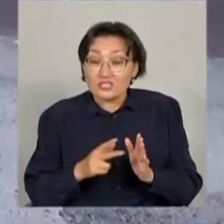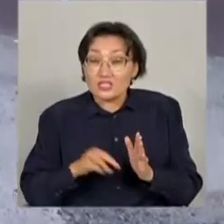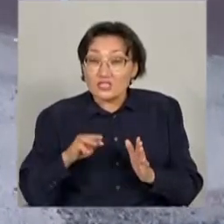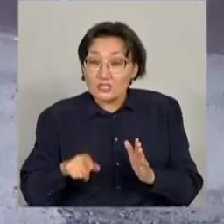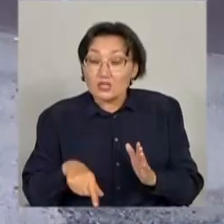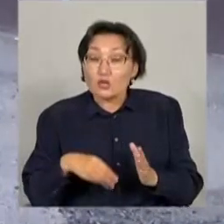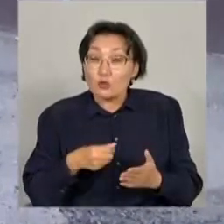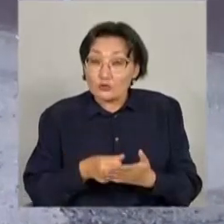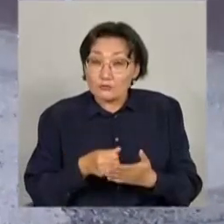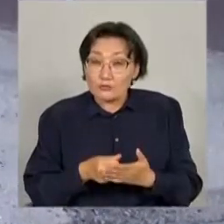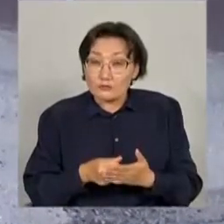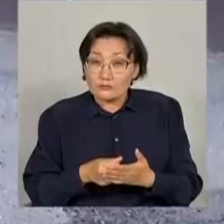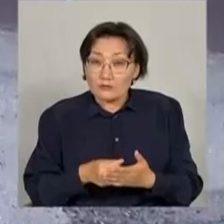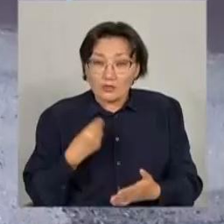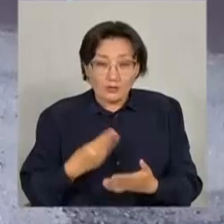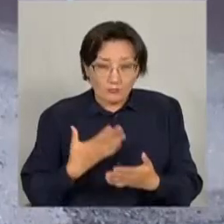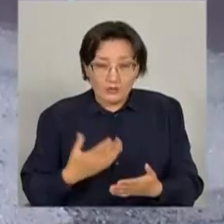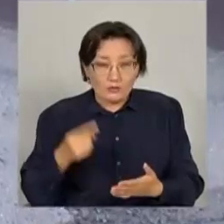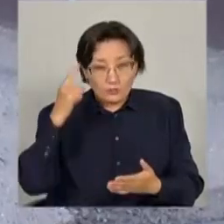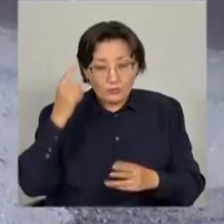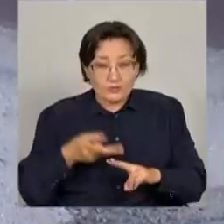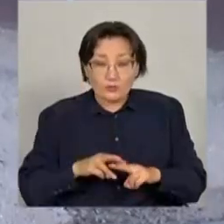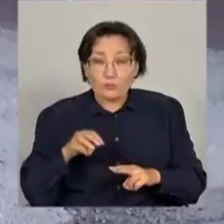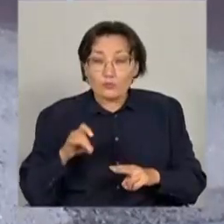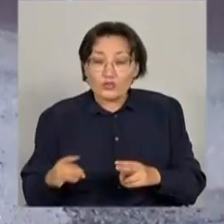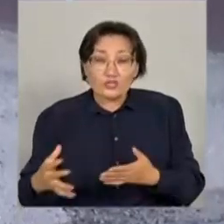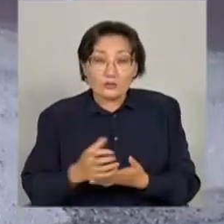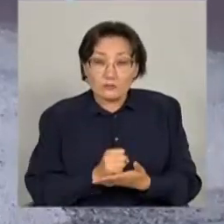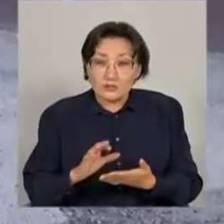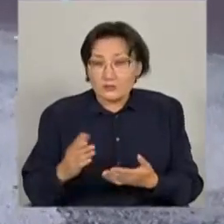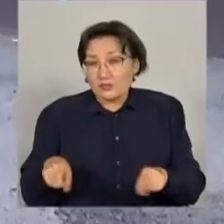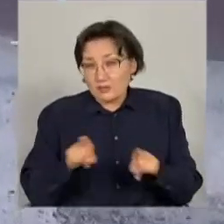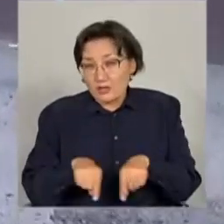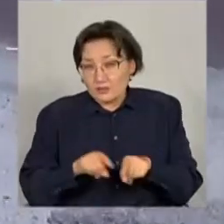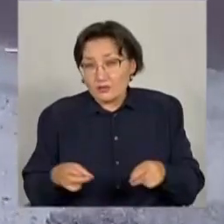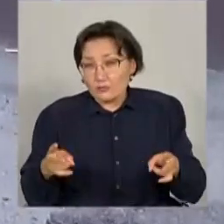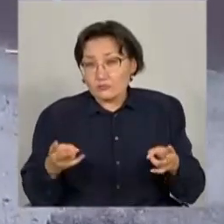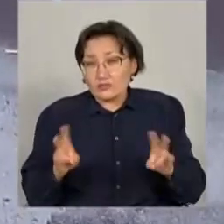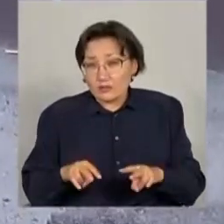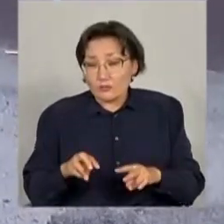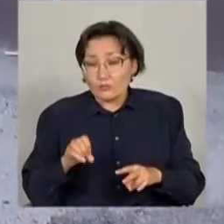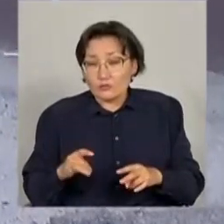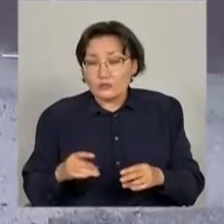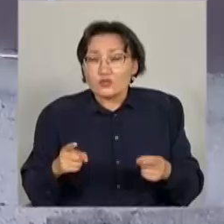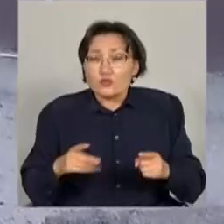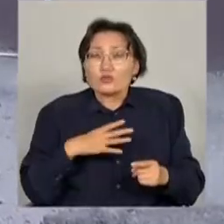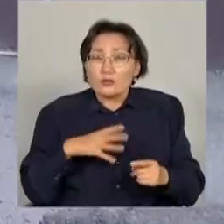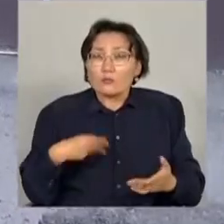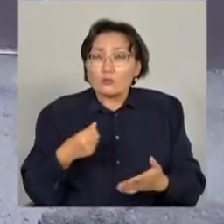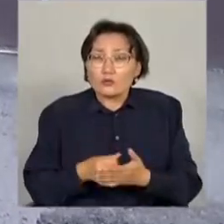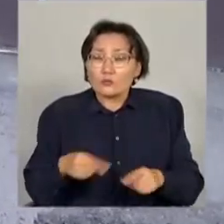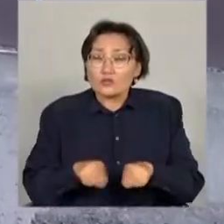болып тұр. Масқара деп ойлаймыз. Өйткені қоқыс қалай шығарылмайды, солай шығарылмайды. Не үшін төлеп жатырмыз, сондай ақшаны не үшін төлейміз